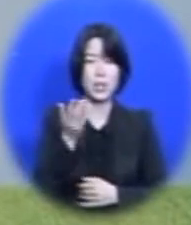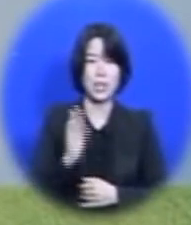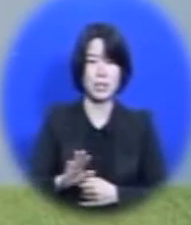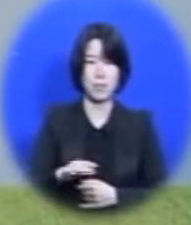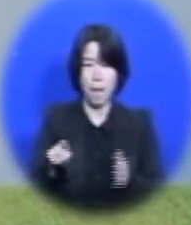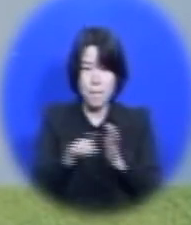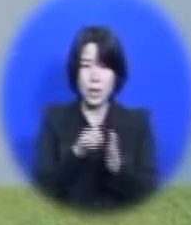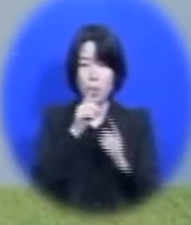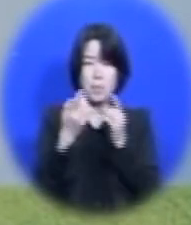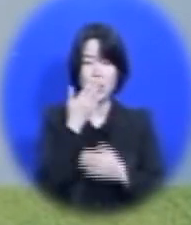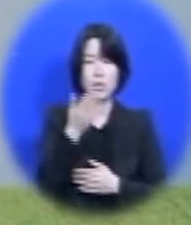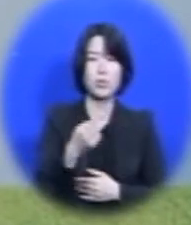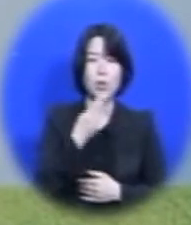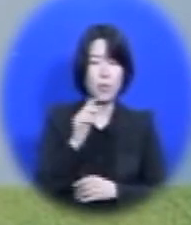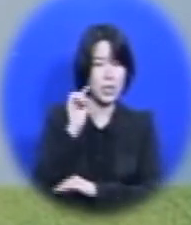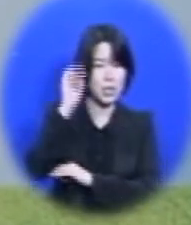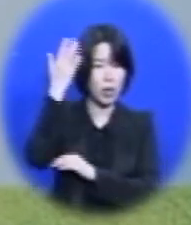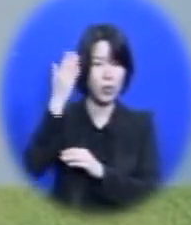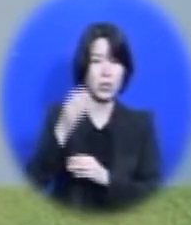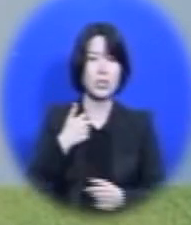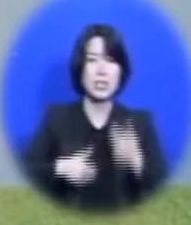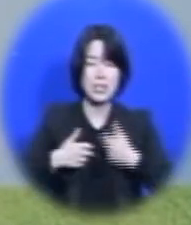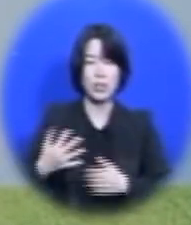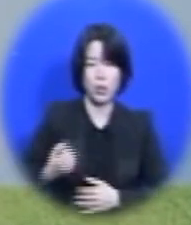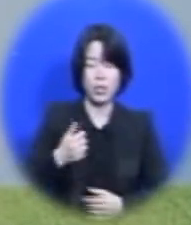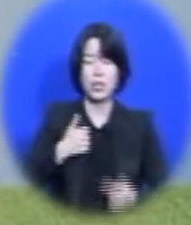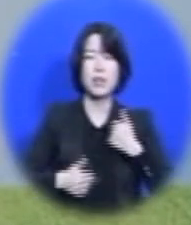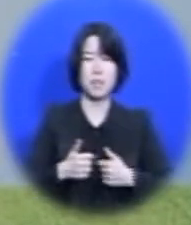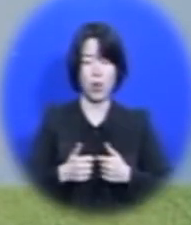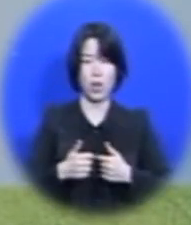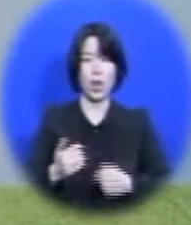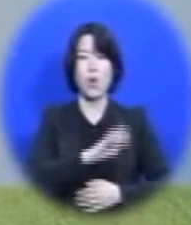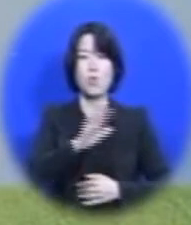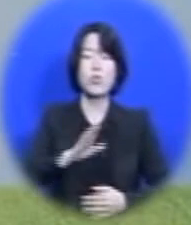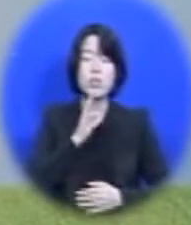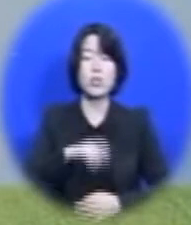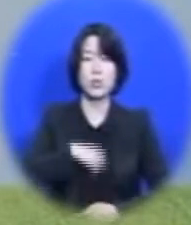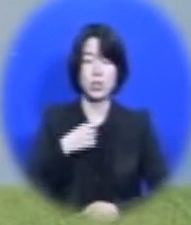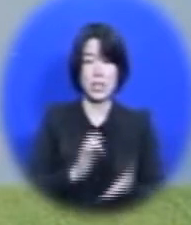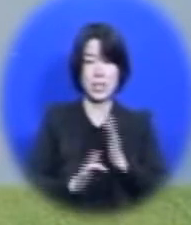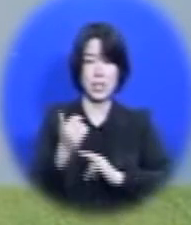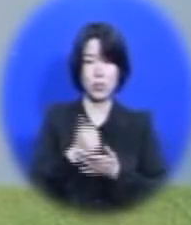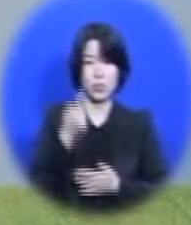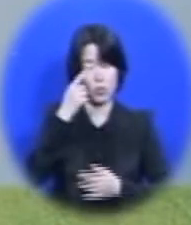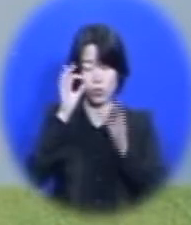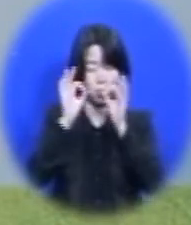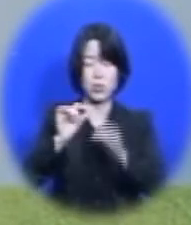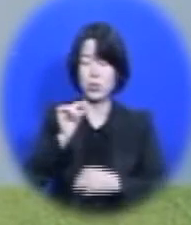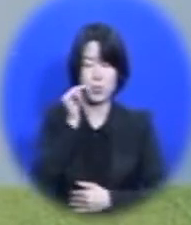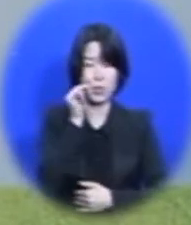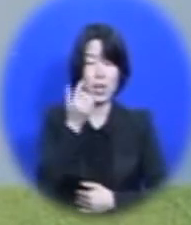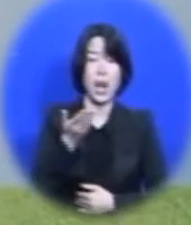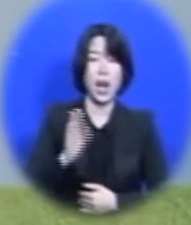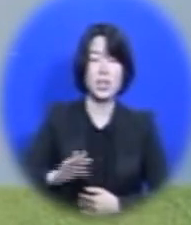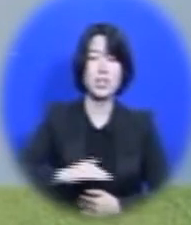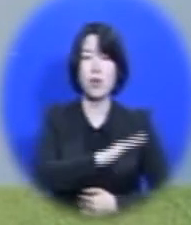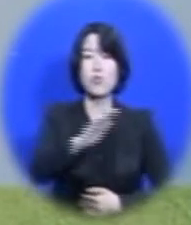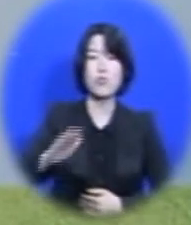없는 영광스러운 즐거움으로 기뻐하니. 우리는 지금 솔직히 예수님을 눈으로 보지 못합니다. 그러나